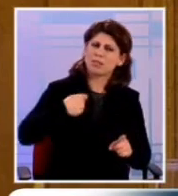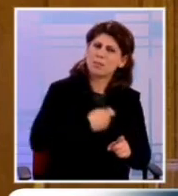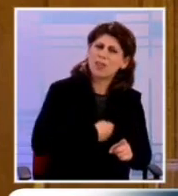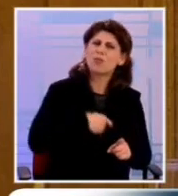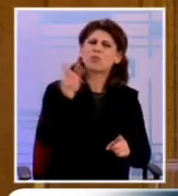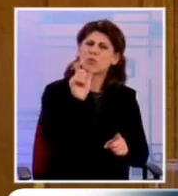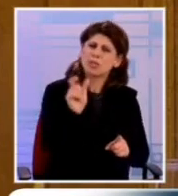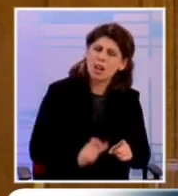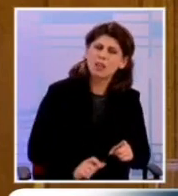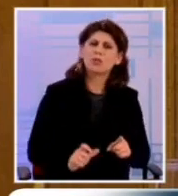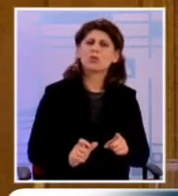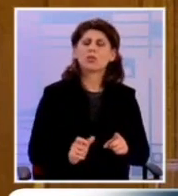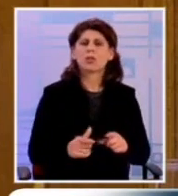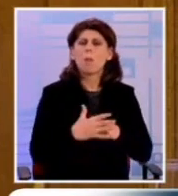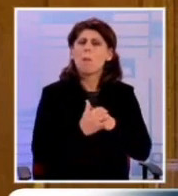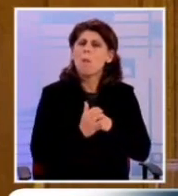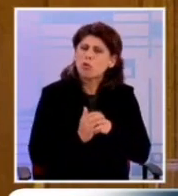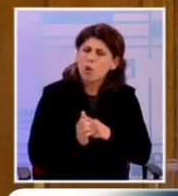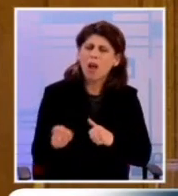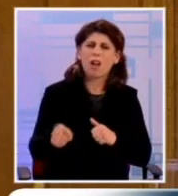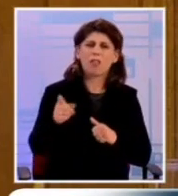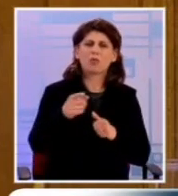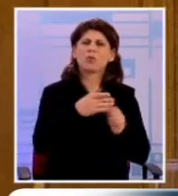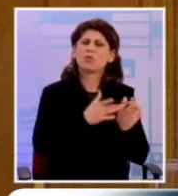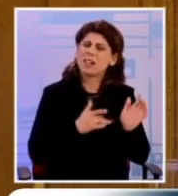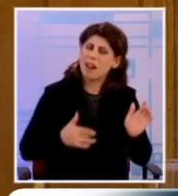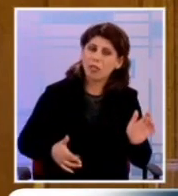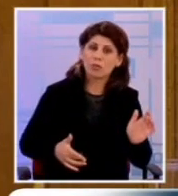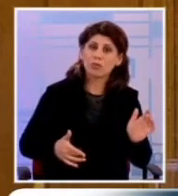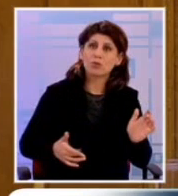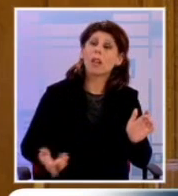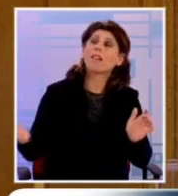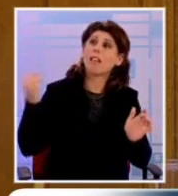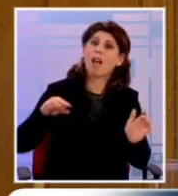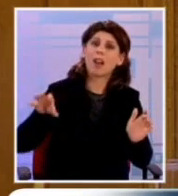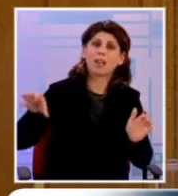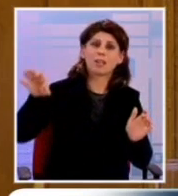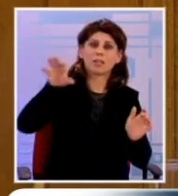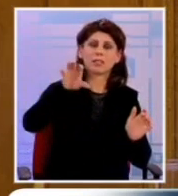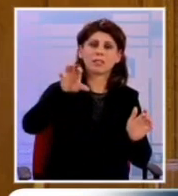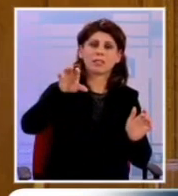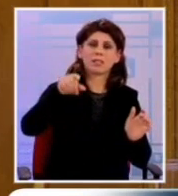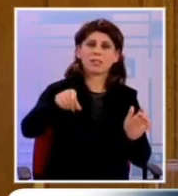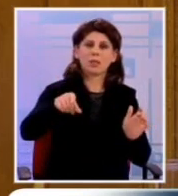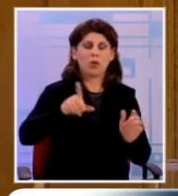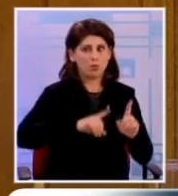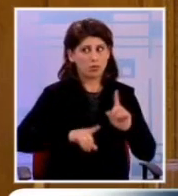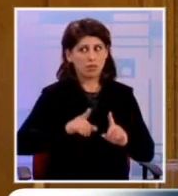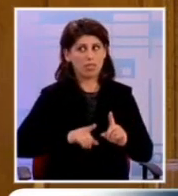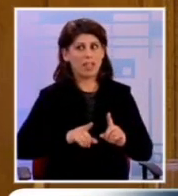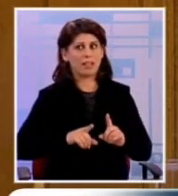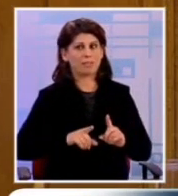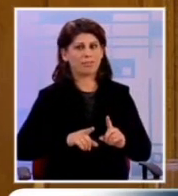τους Ιταλούς, τους Πορτογάλους, τους Ιρλανδούς ή όποιους άλλους από Διοπομπέους το